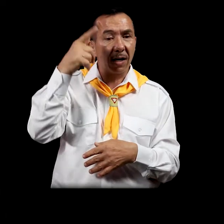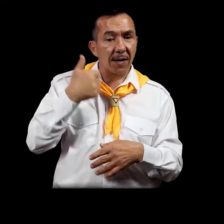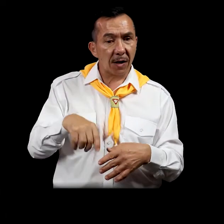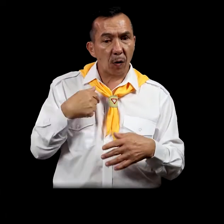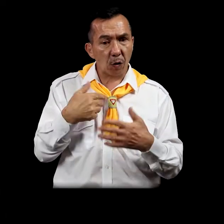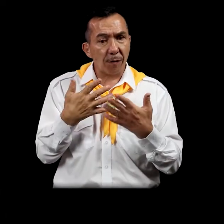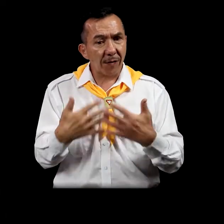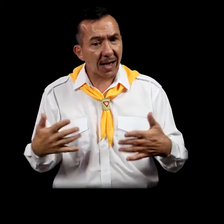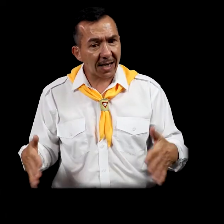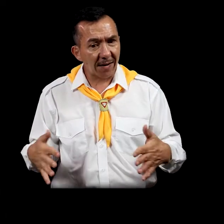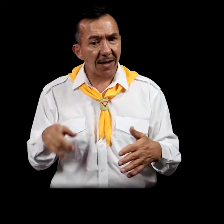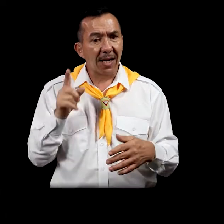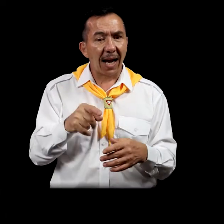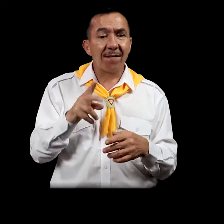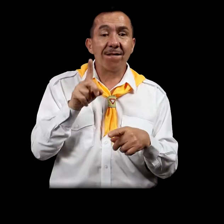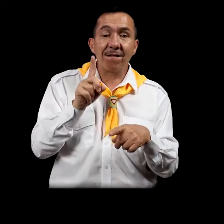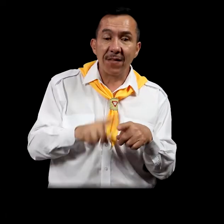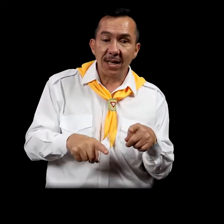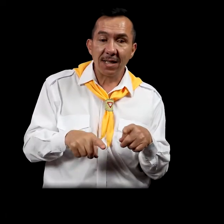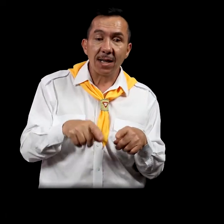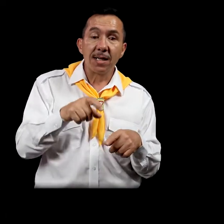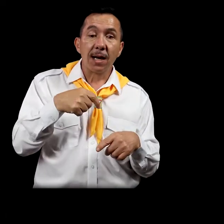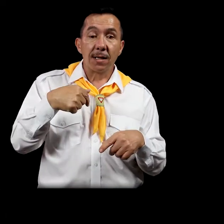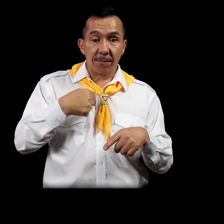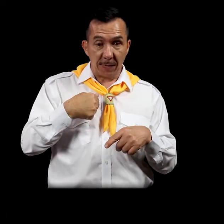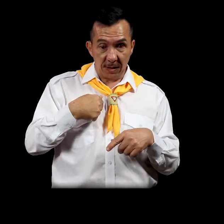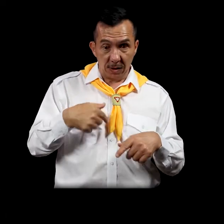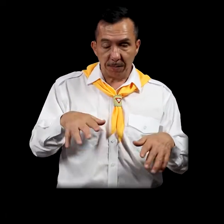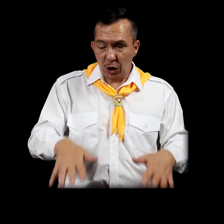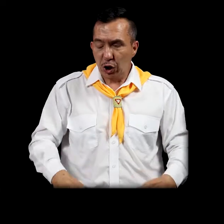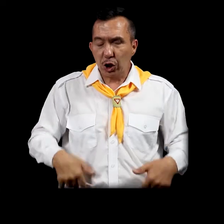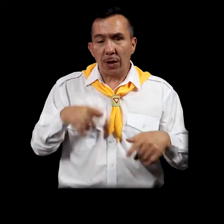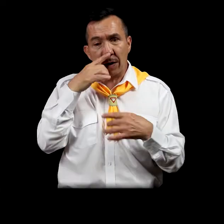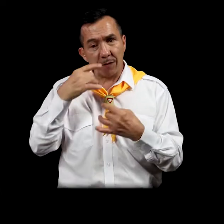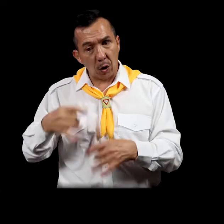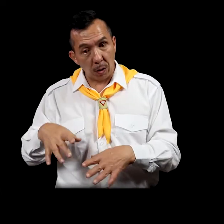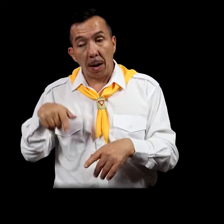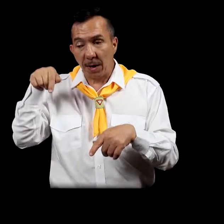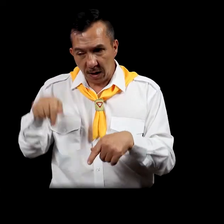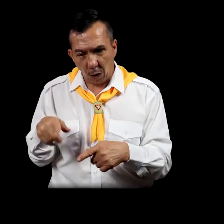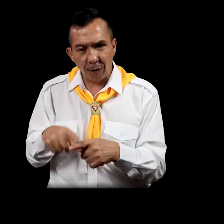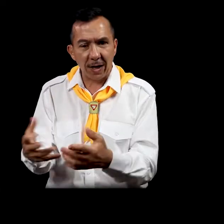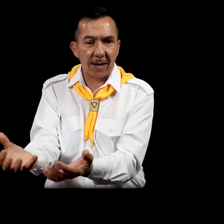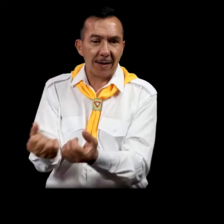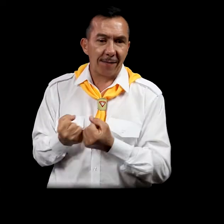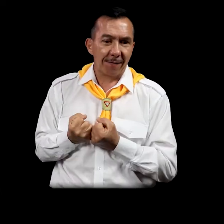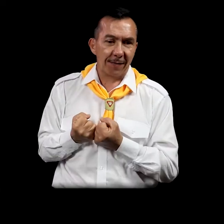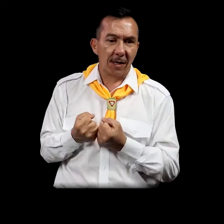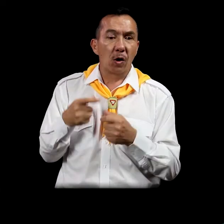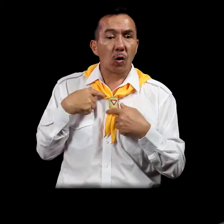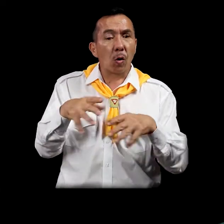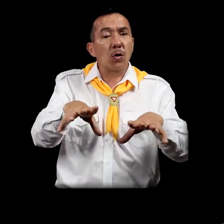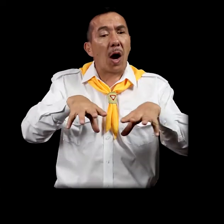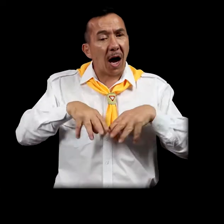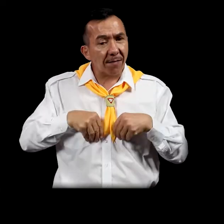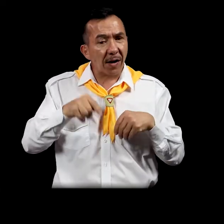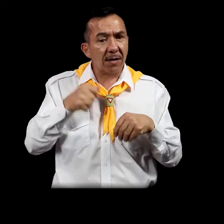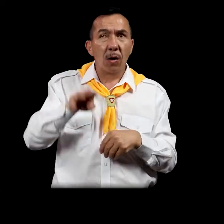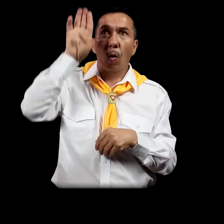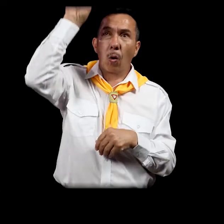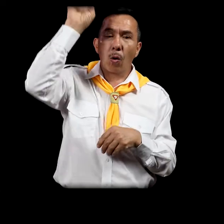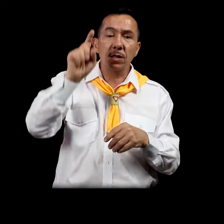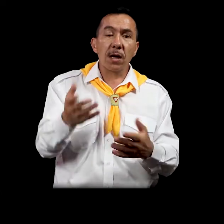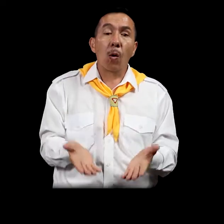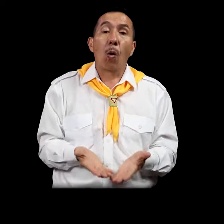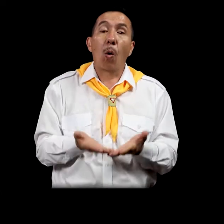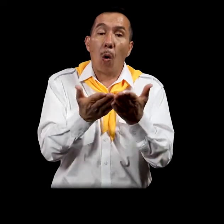ons vergifnis en redding en sê dat my seun was verlore en is nou gevind. Kom ons aanvaar God se